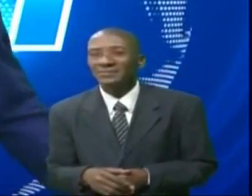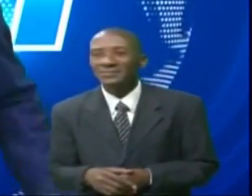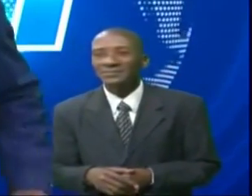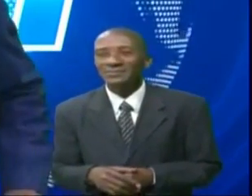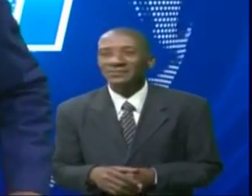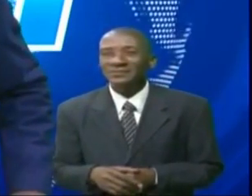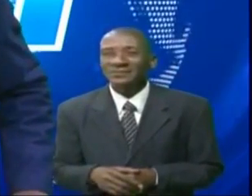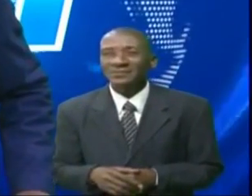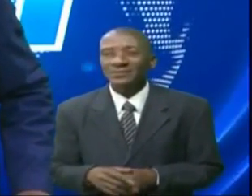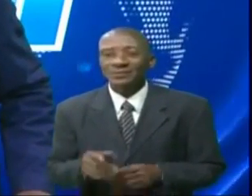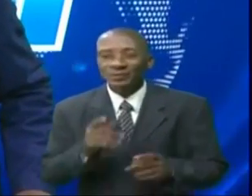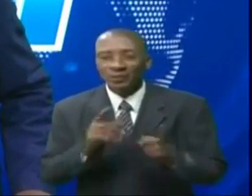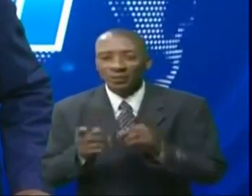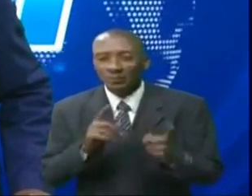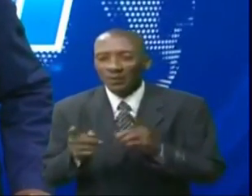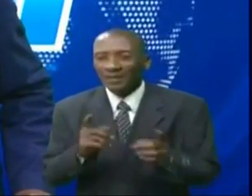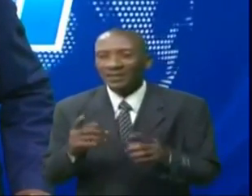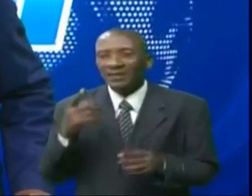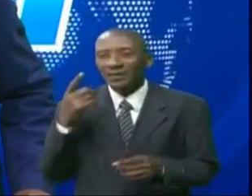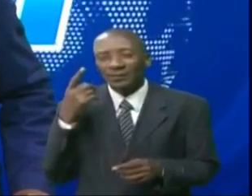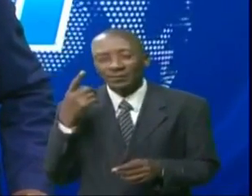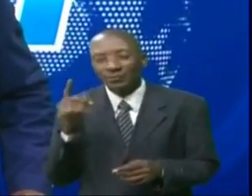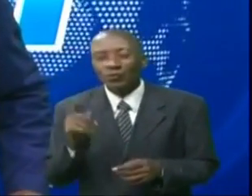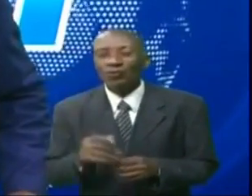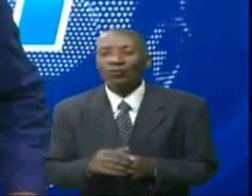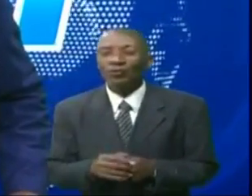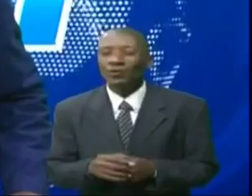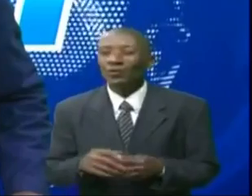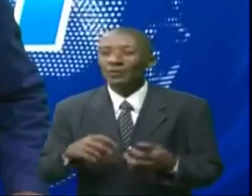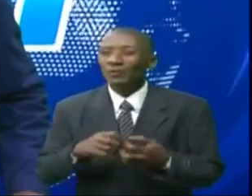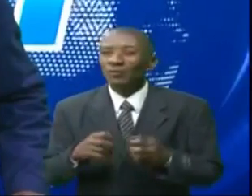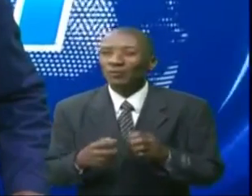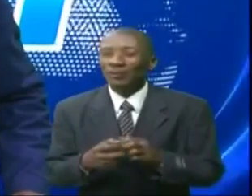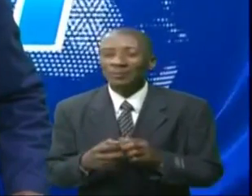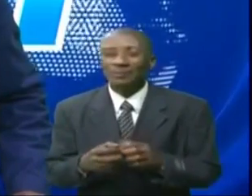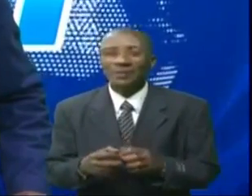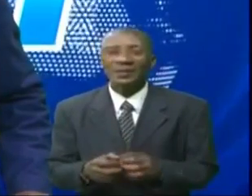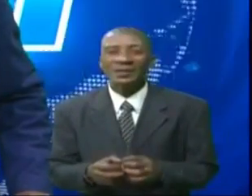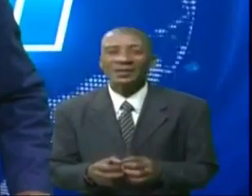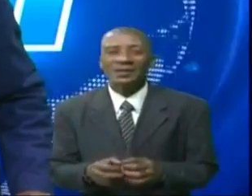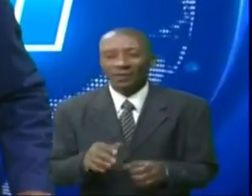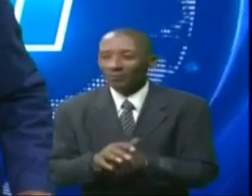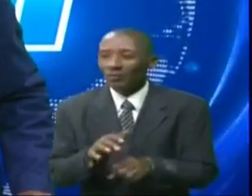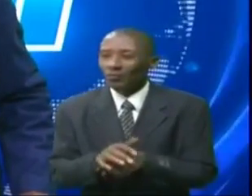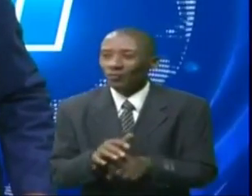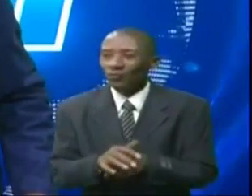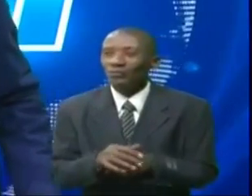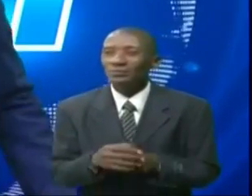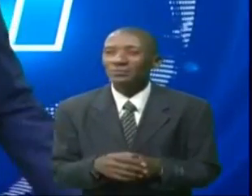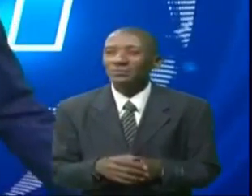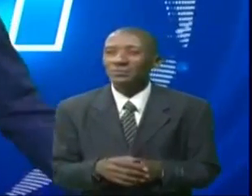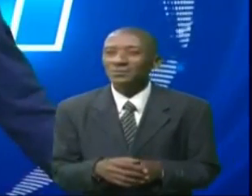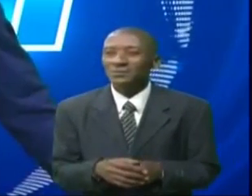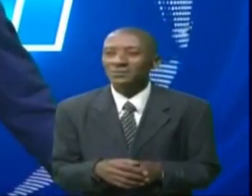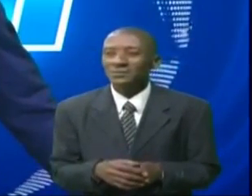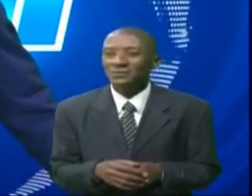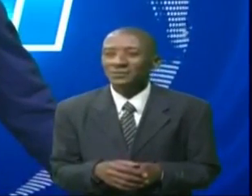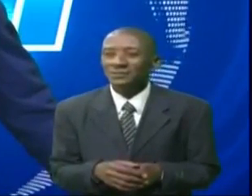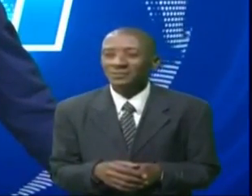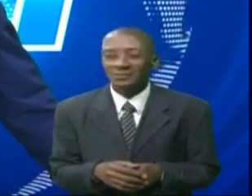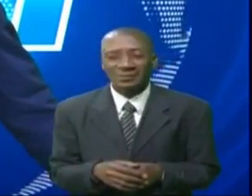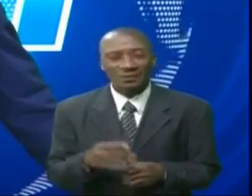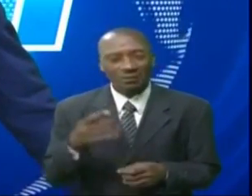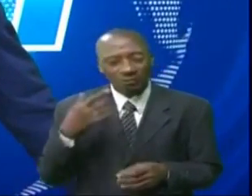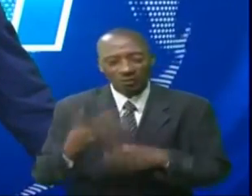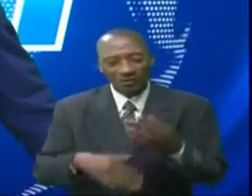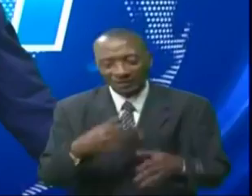35 MW d'ici à 2025. Ce gigantesque projet qui touche aussi l'eau, l'Internet et les transports a été